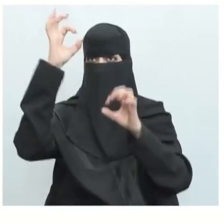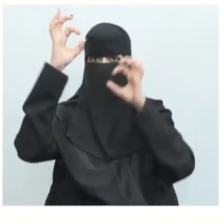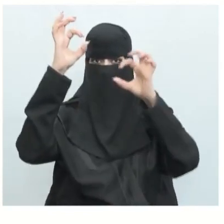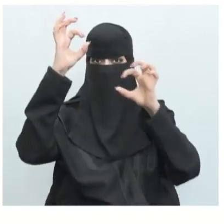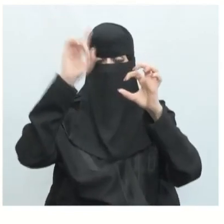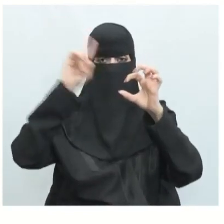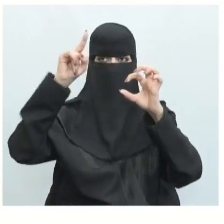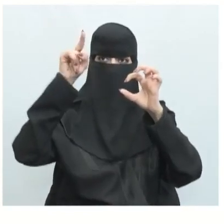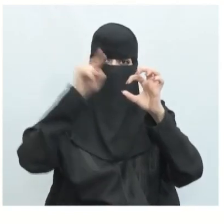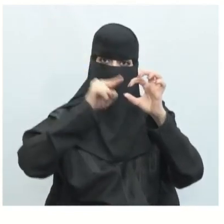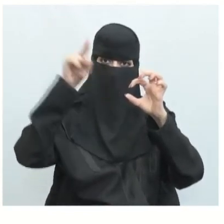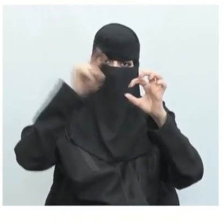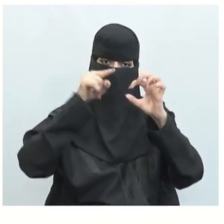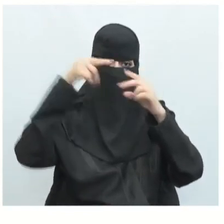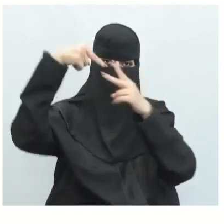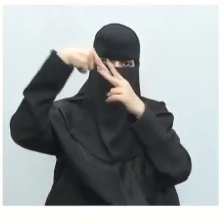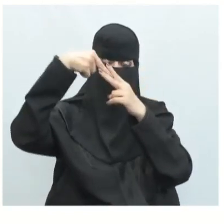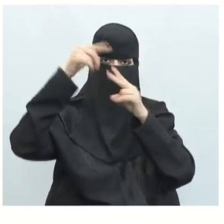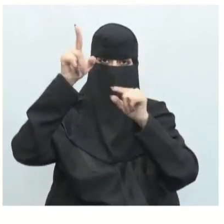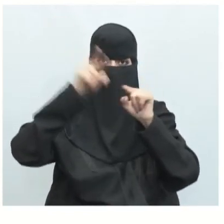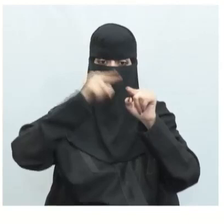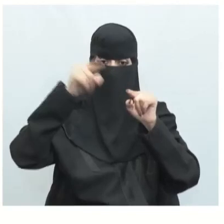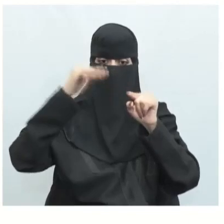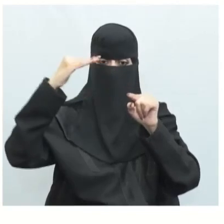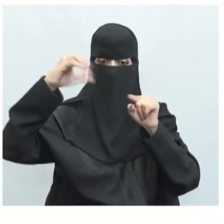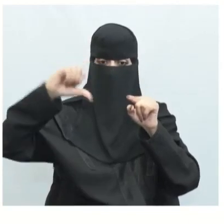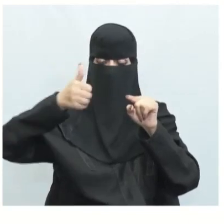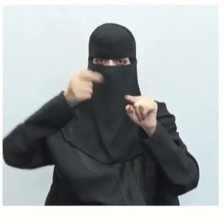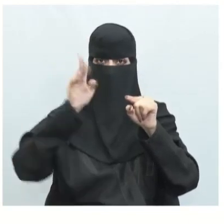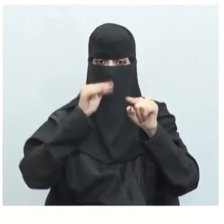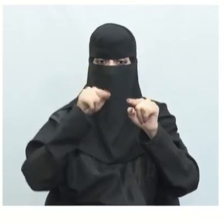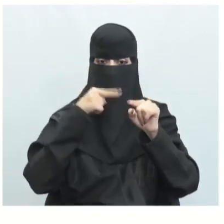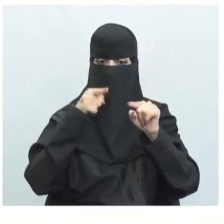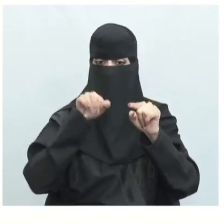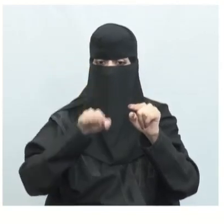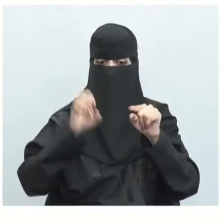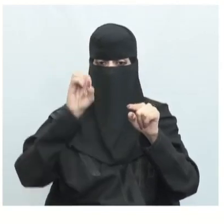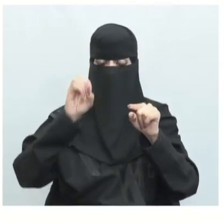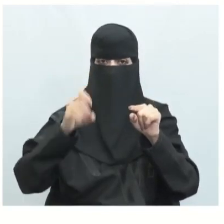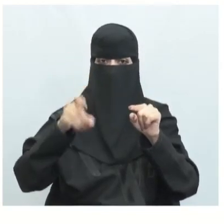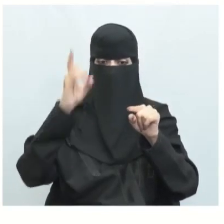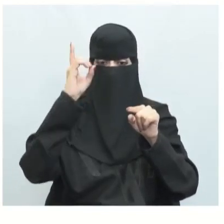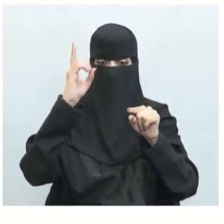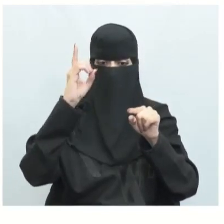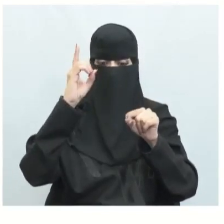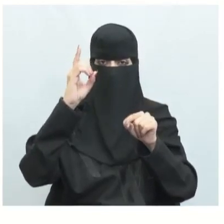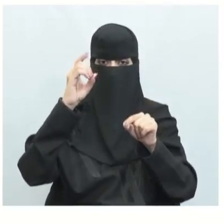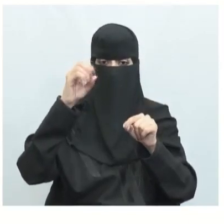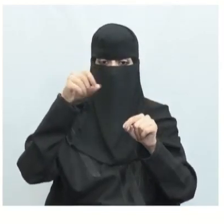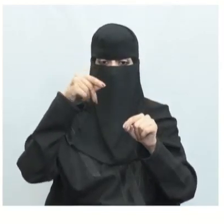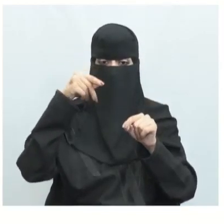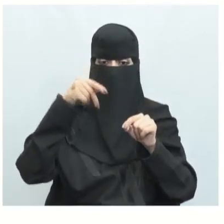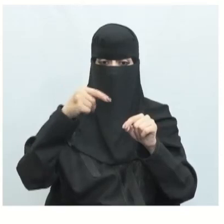نتحدث عن حواف اج هنا نتحدث عن حواف اذا اي بي ثم